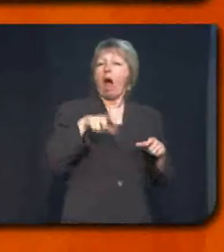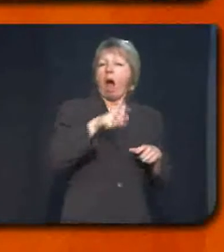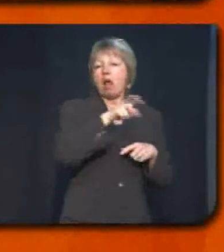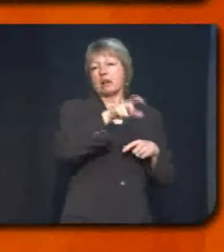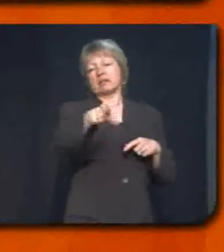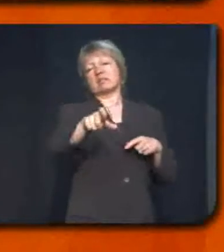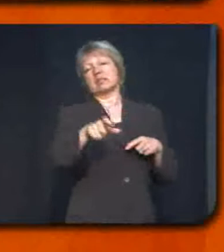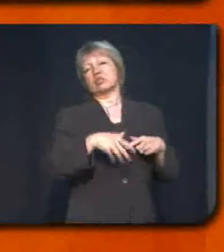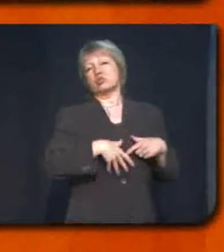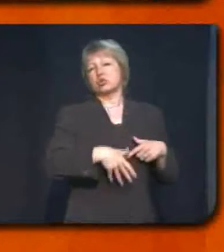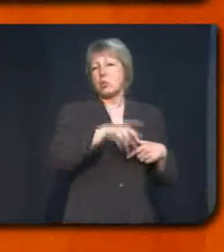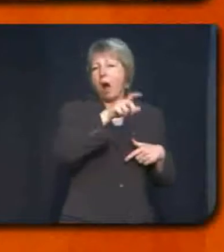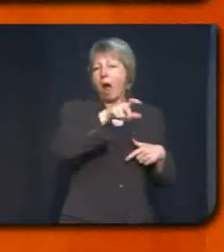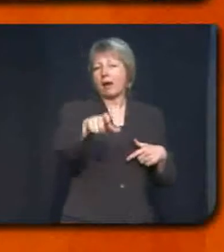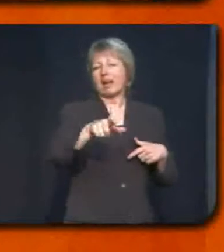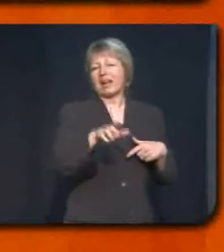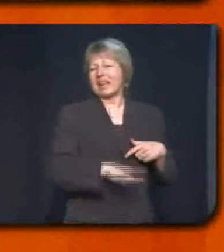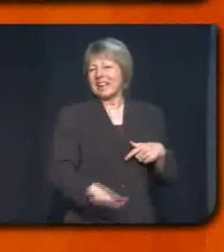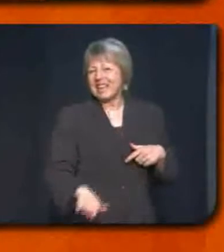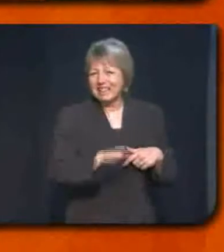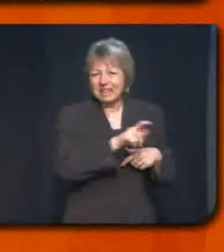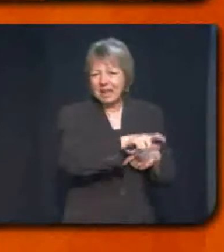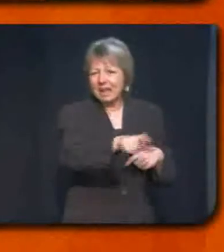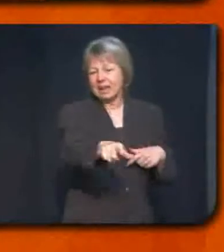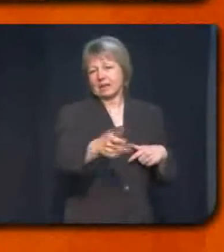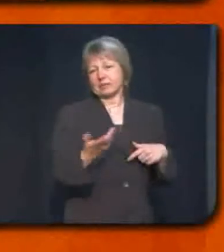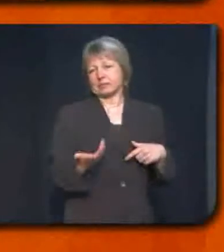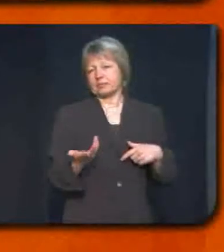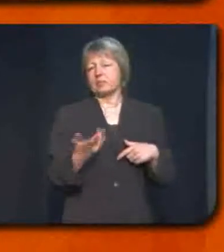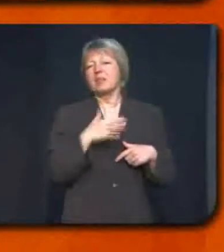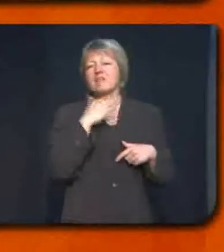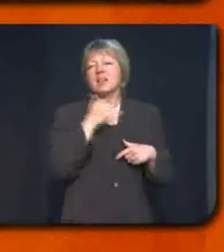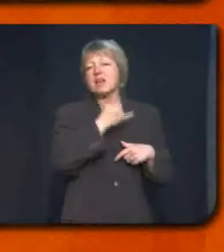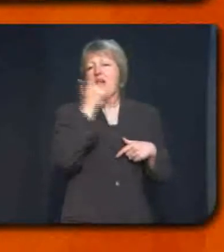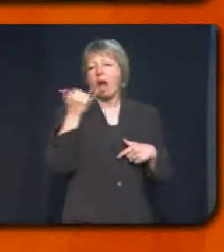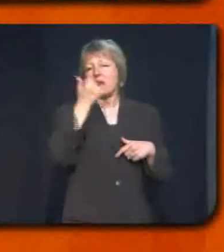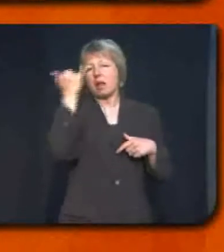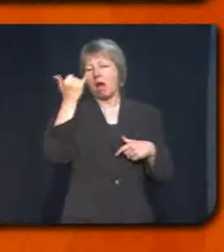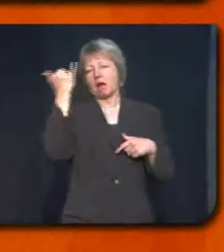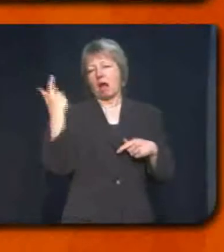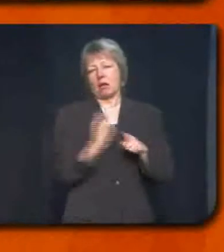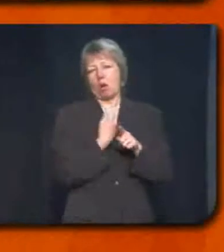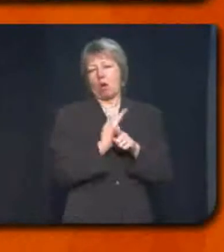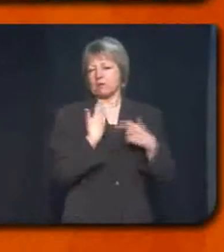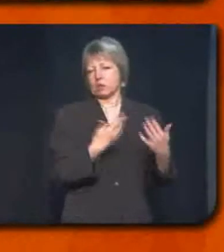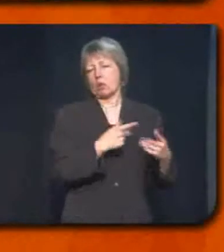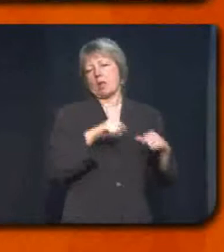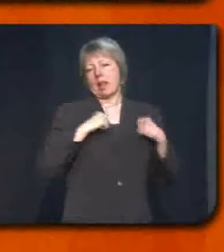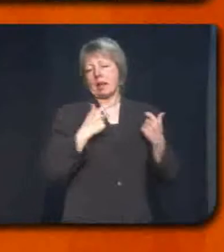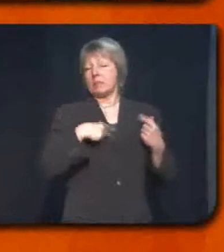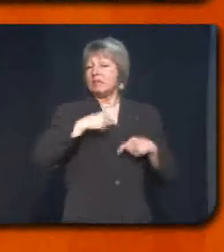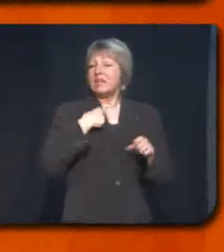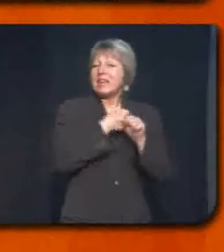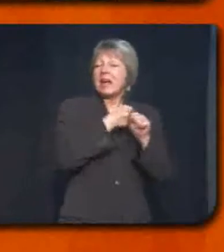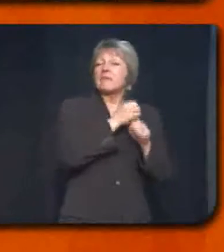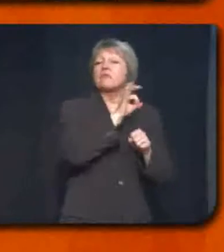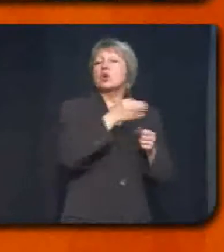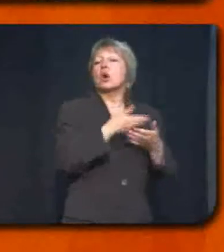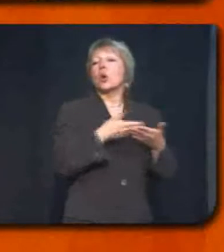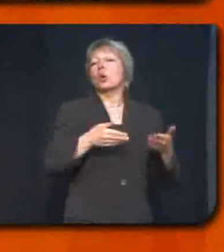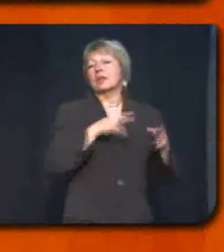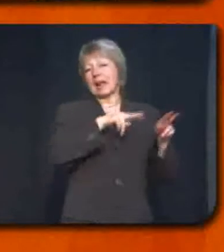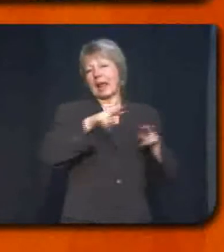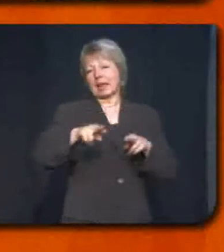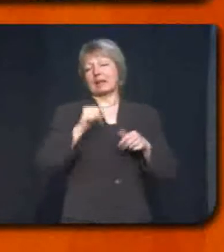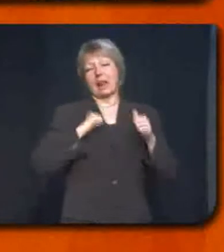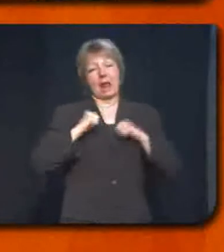Menschen aus allen gesellschaftlichen Schichten oftmals jahrelang wir kämpfen für Grundrechte leider dürfen wir nicht